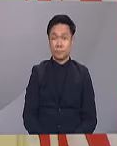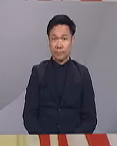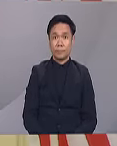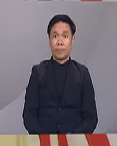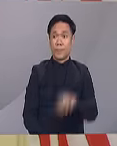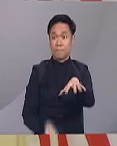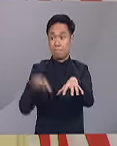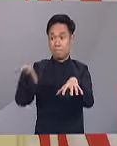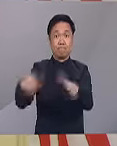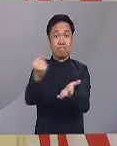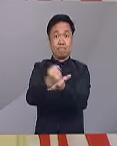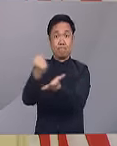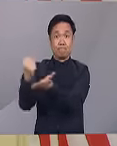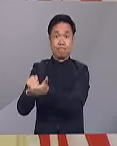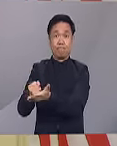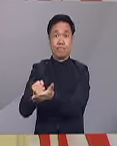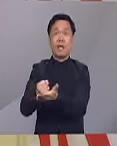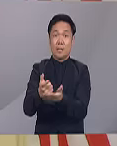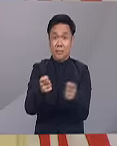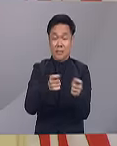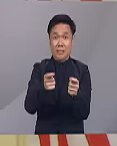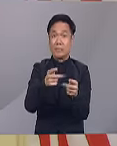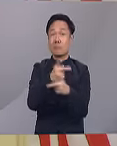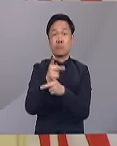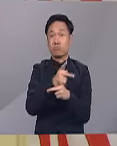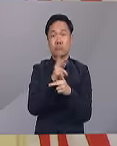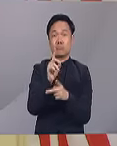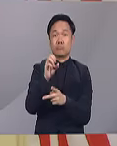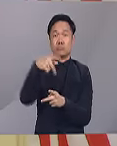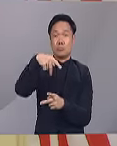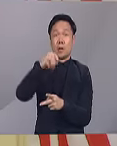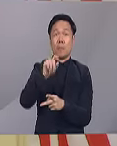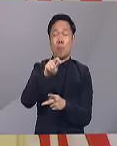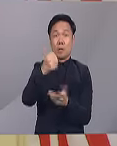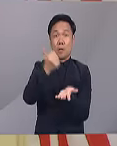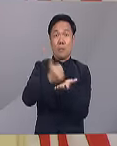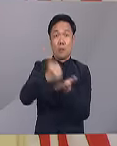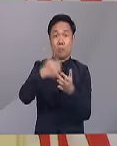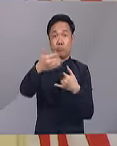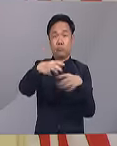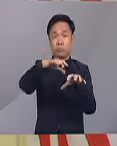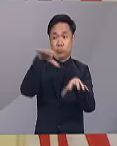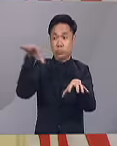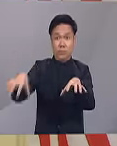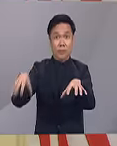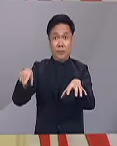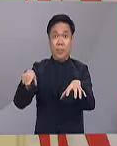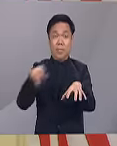petugas immigration yang menjaga depo, setakat hari ini kita telah pun membuat